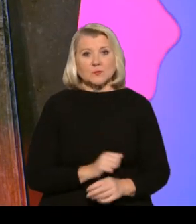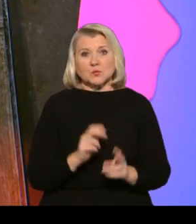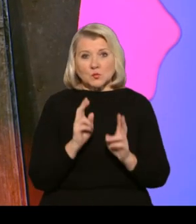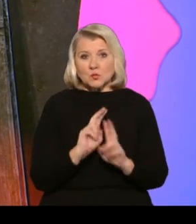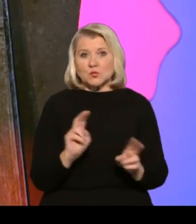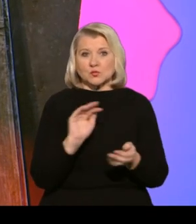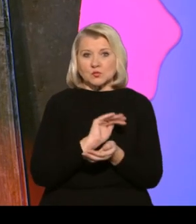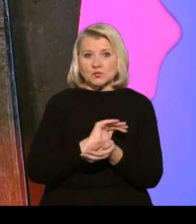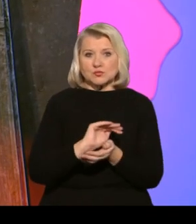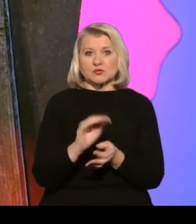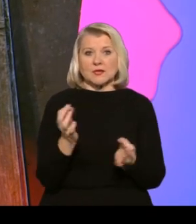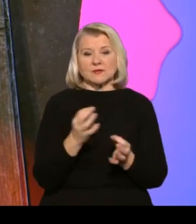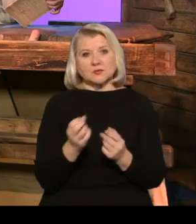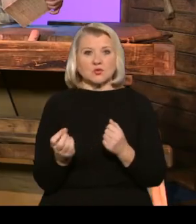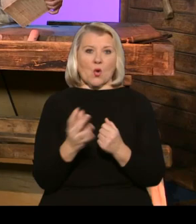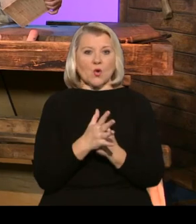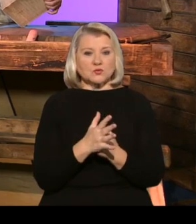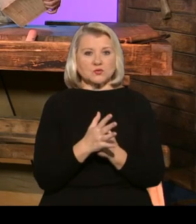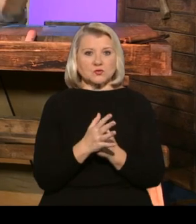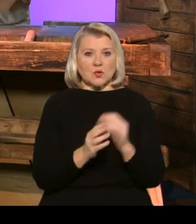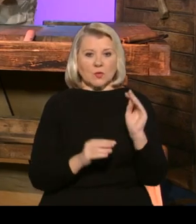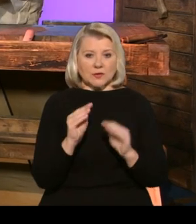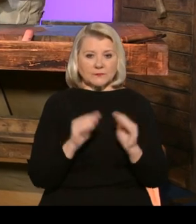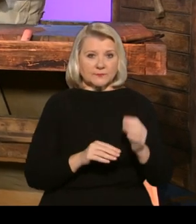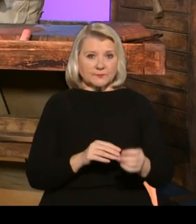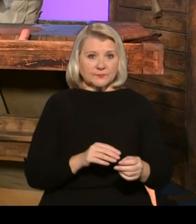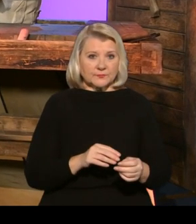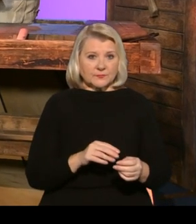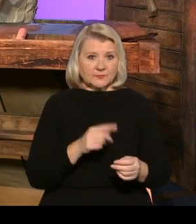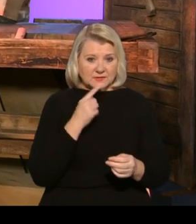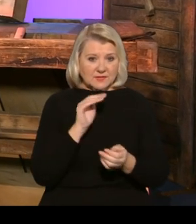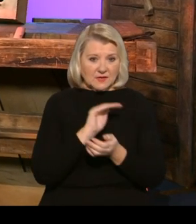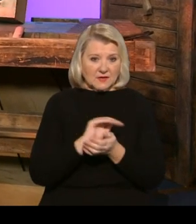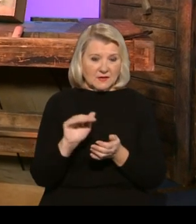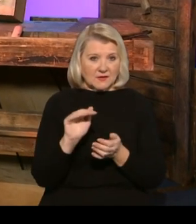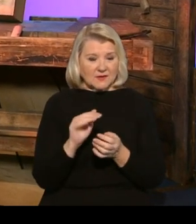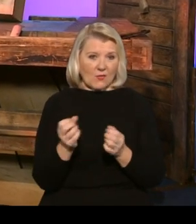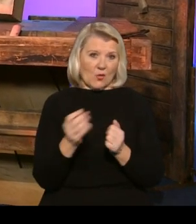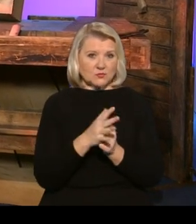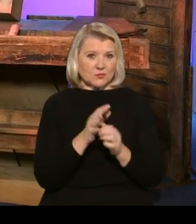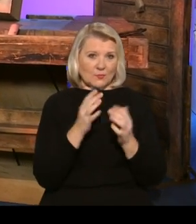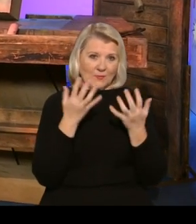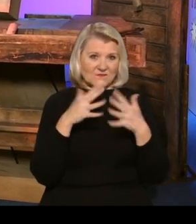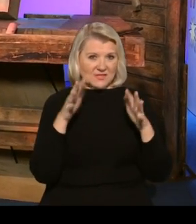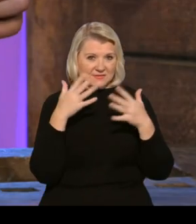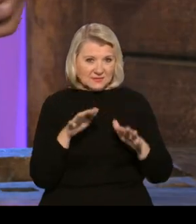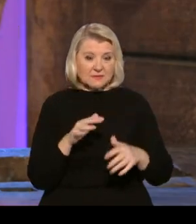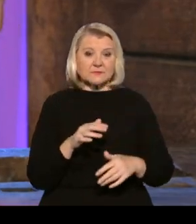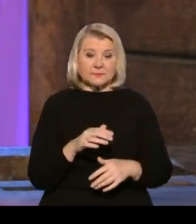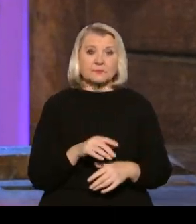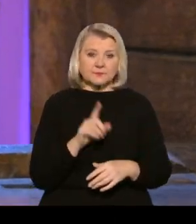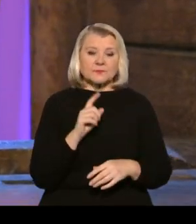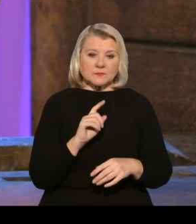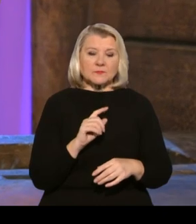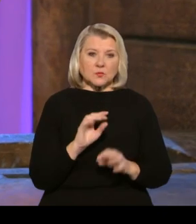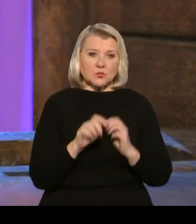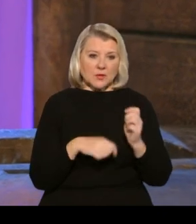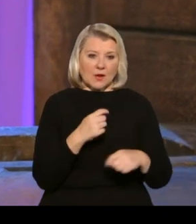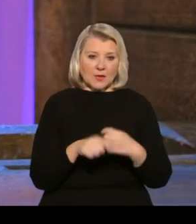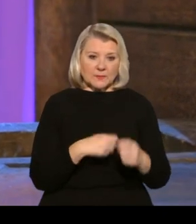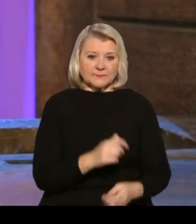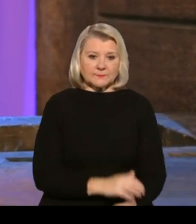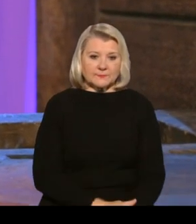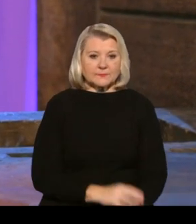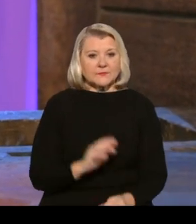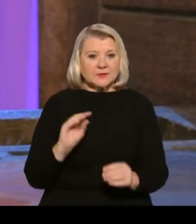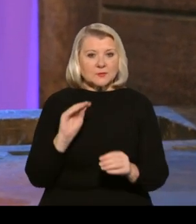ten domeček ještě trošku? Jo, že bychom ho rozveselili. Ano. Tak počkej, já tady mám připravené